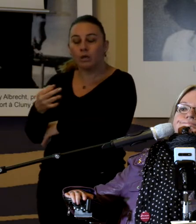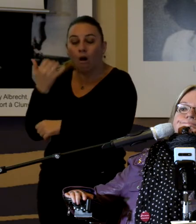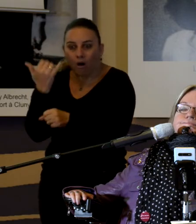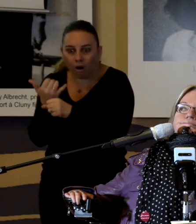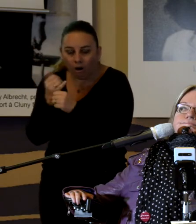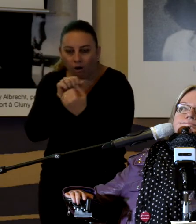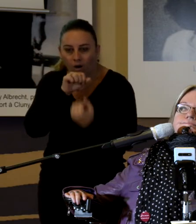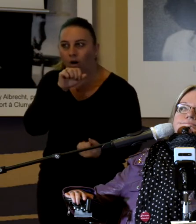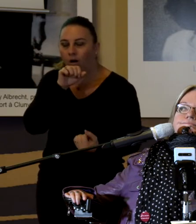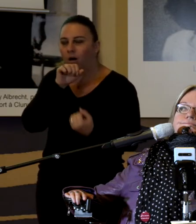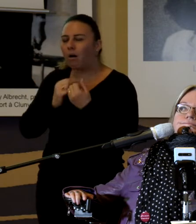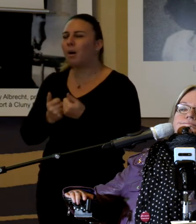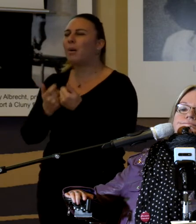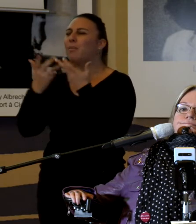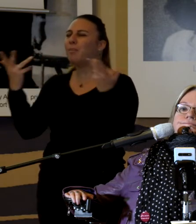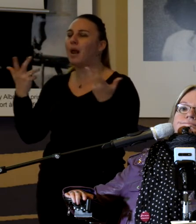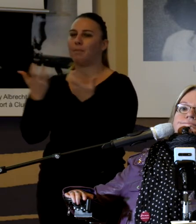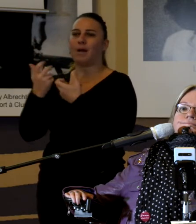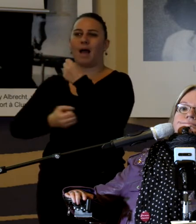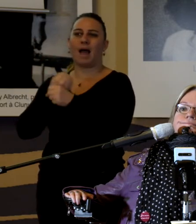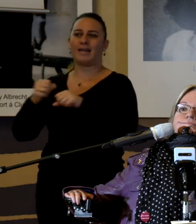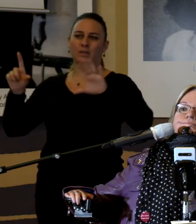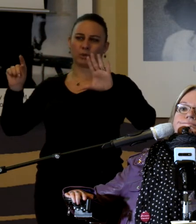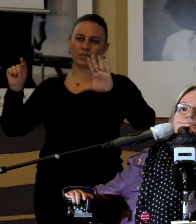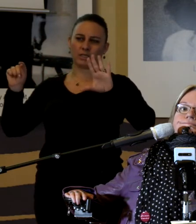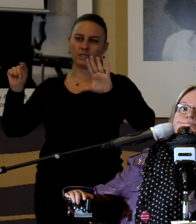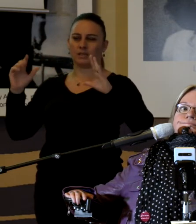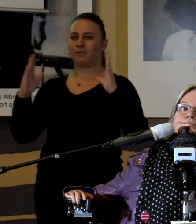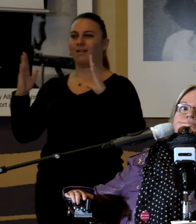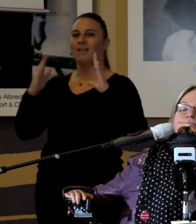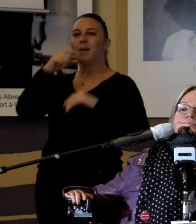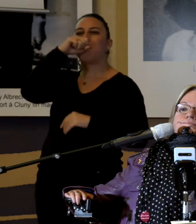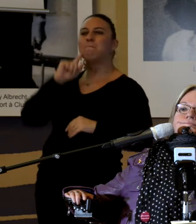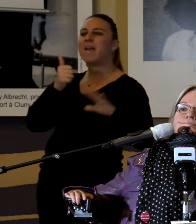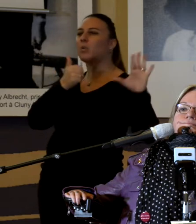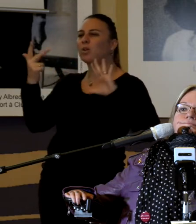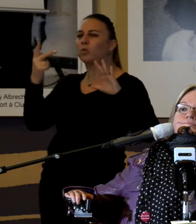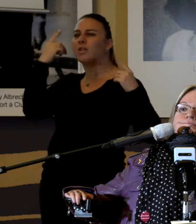et il y en a eu beaucoup, notamment dans les années 70, hein, après mai 68,